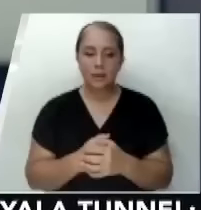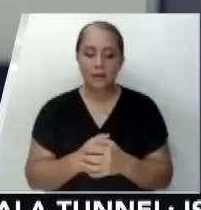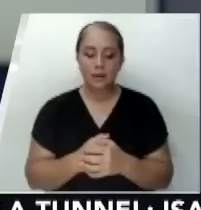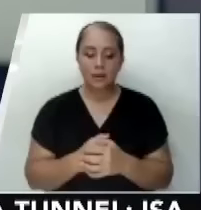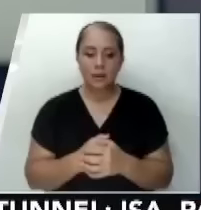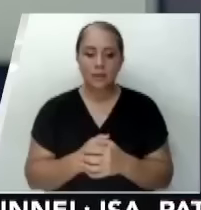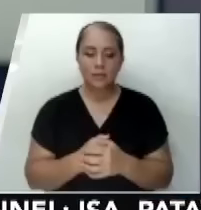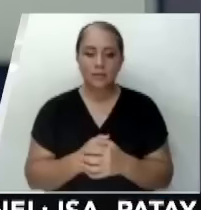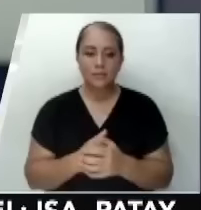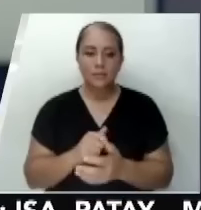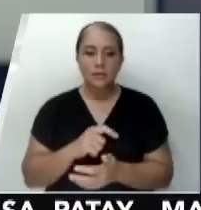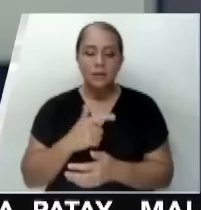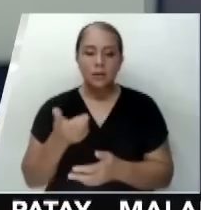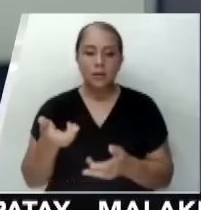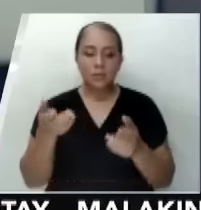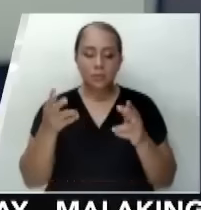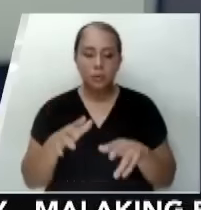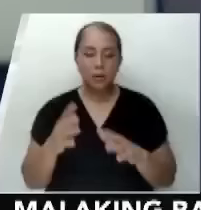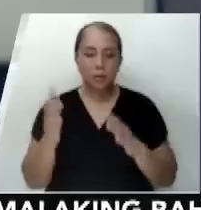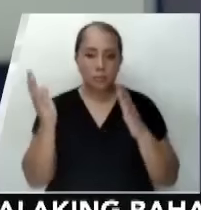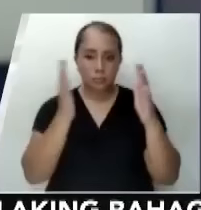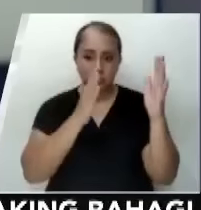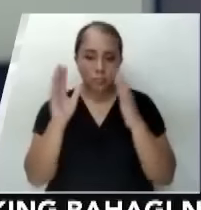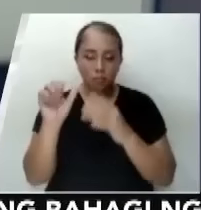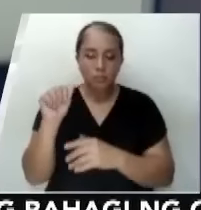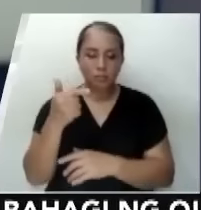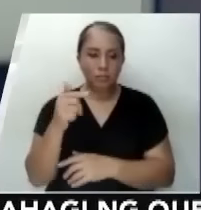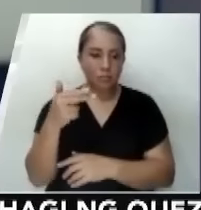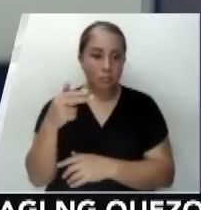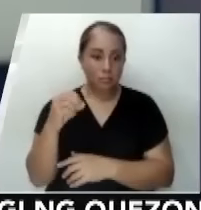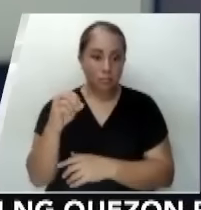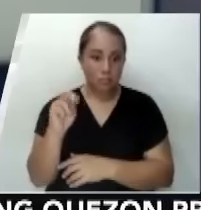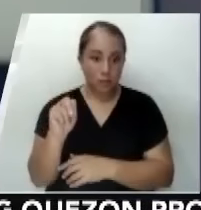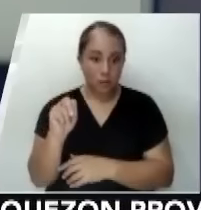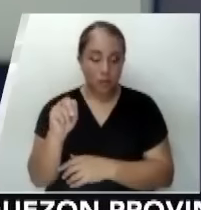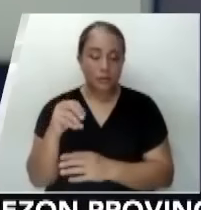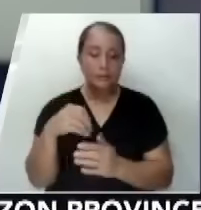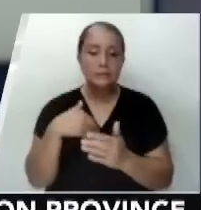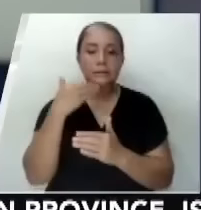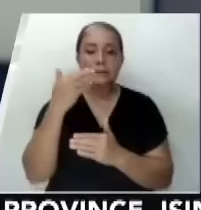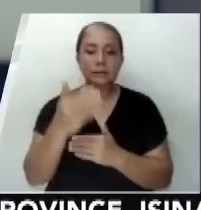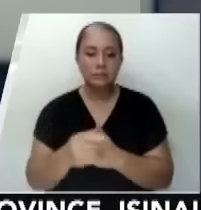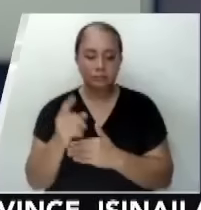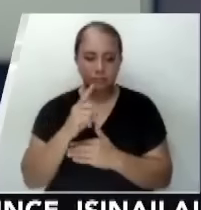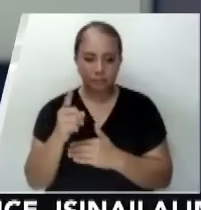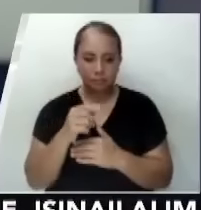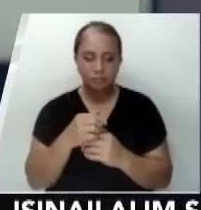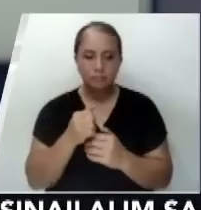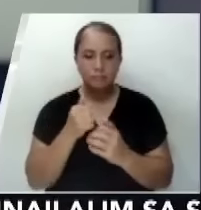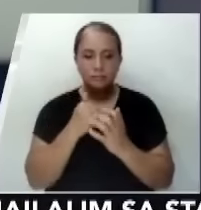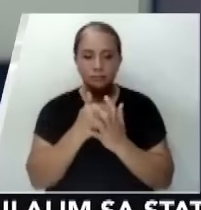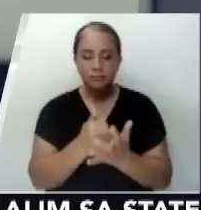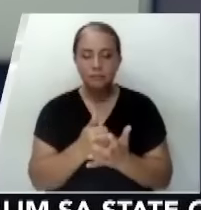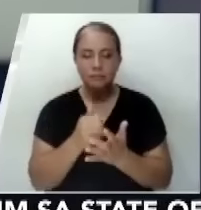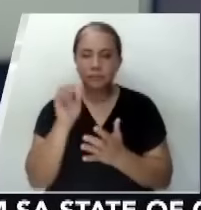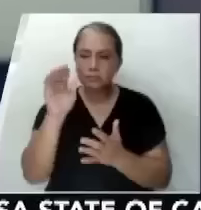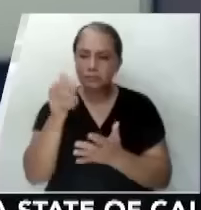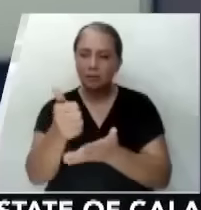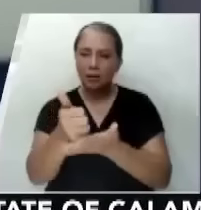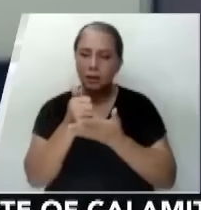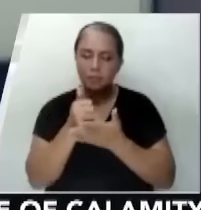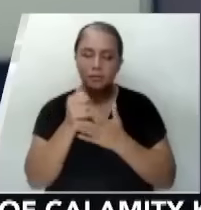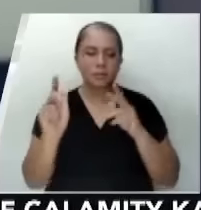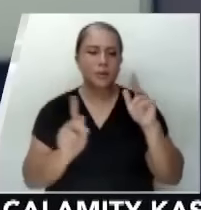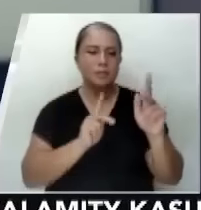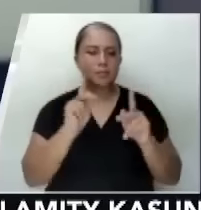kasunod ng pananalasa ng bagyong Aghon ay ang panawagan ng tulong para sa libu-libong residente. Sa